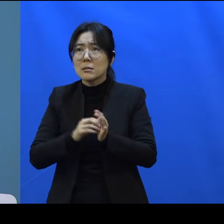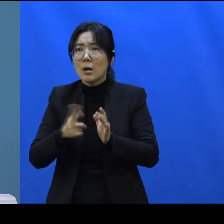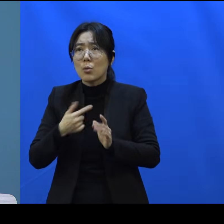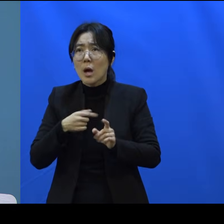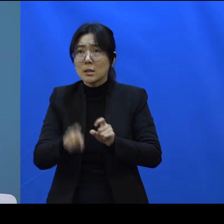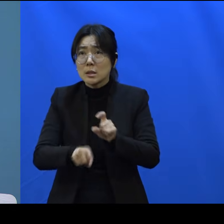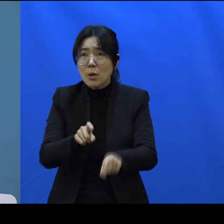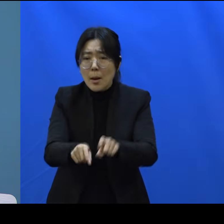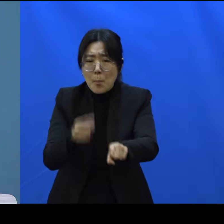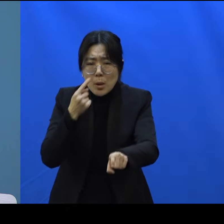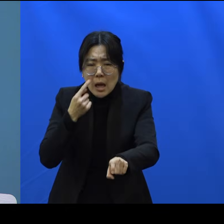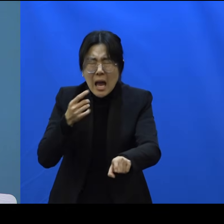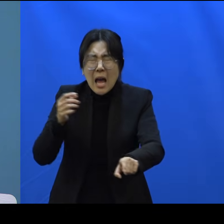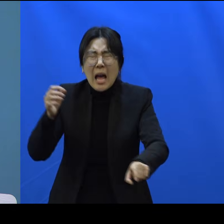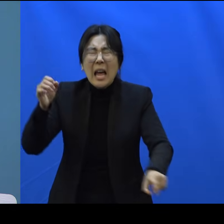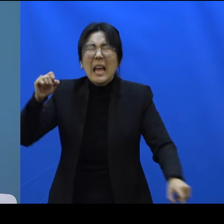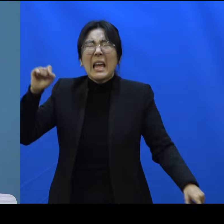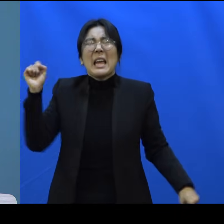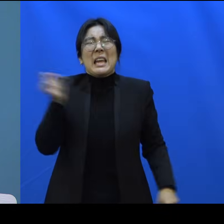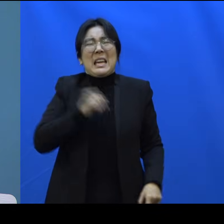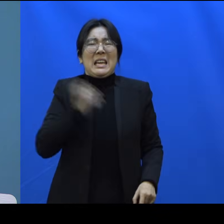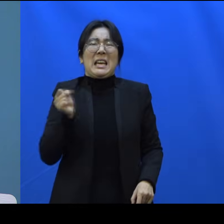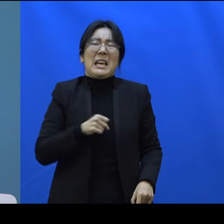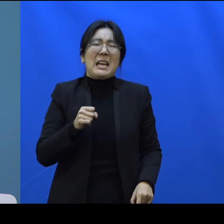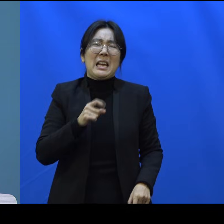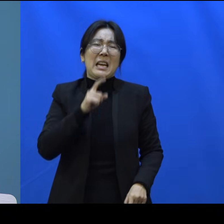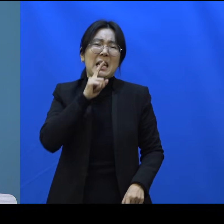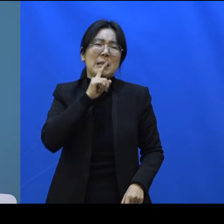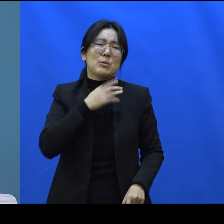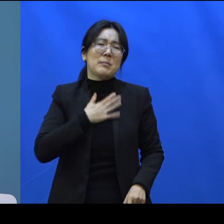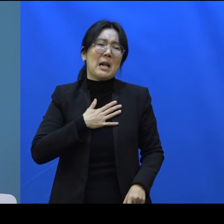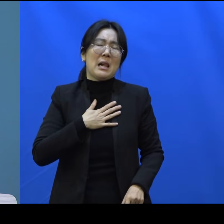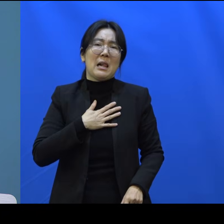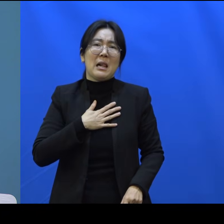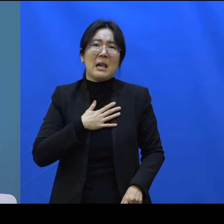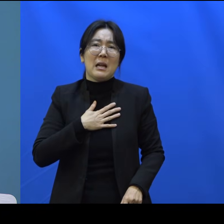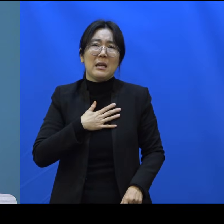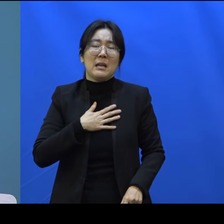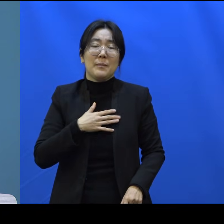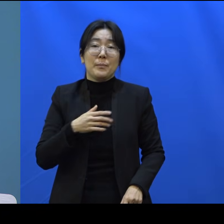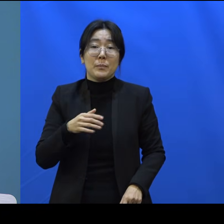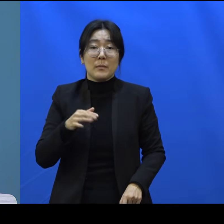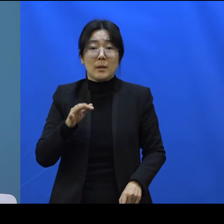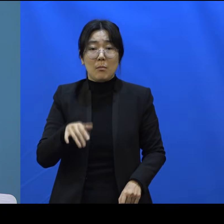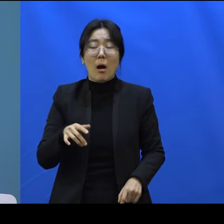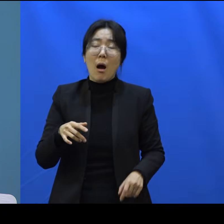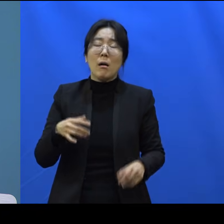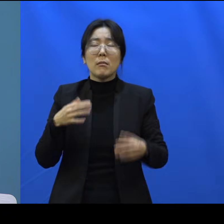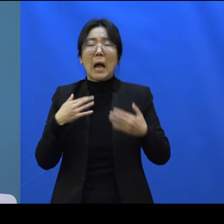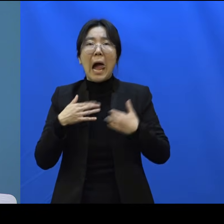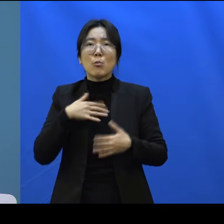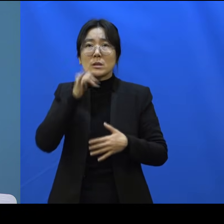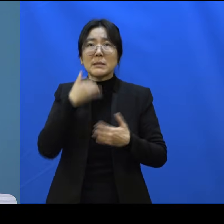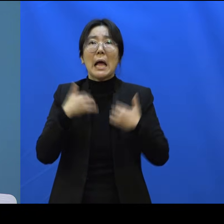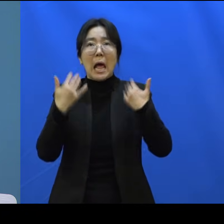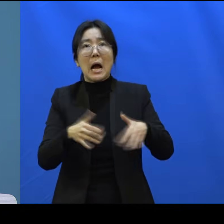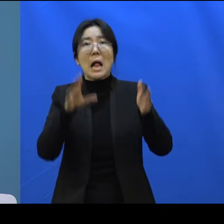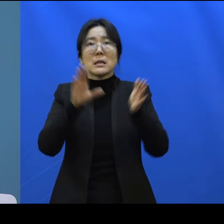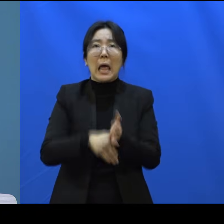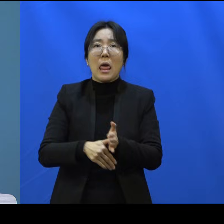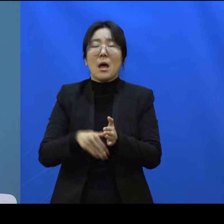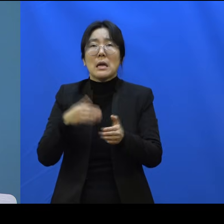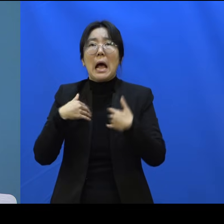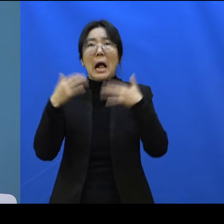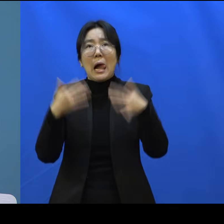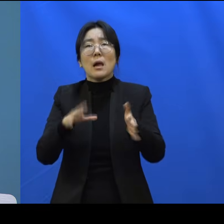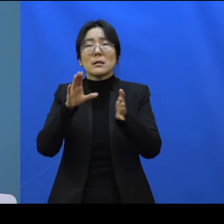이 말씀을 만약에 대충 넘어가고 이 말씀 우리의 삶에 적용하고 그대로